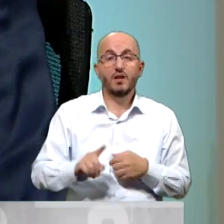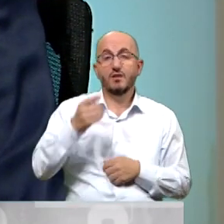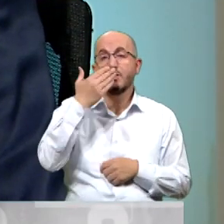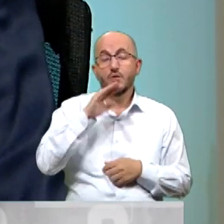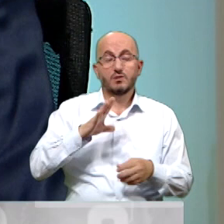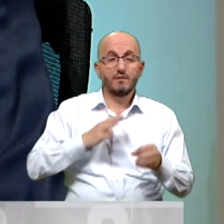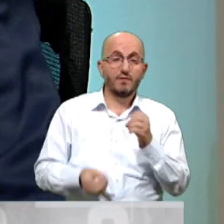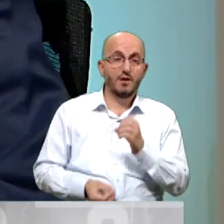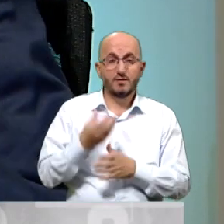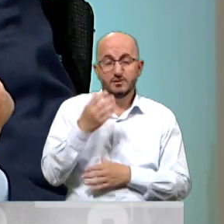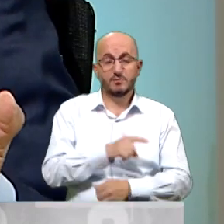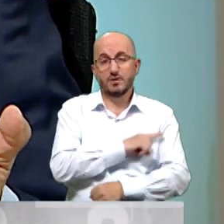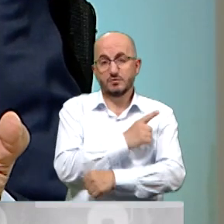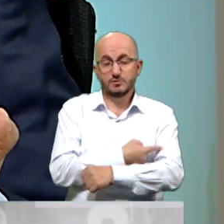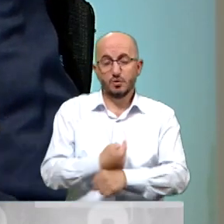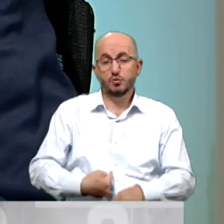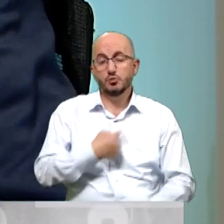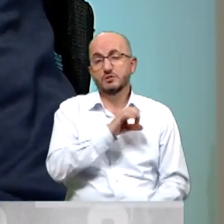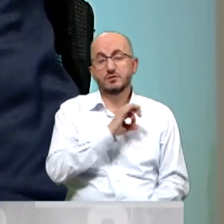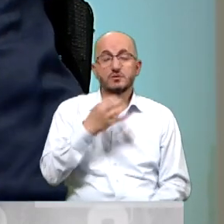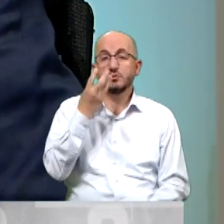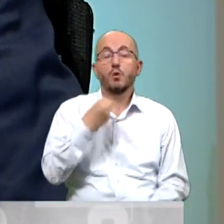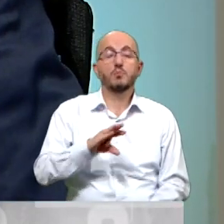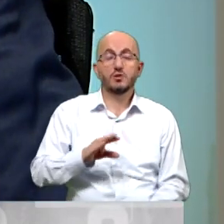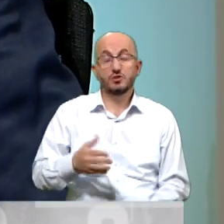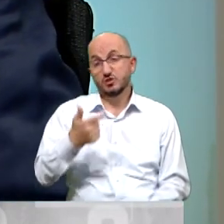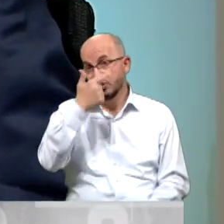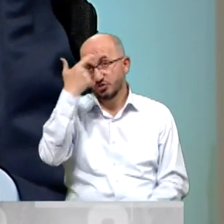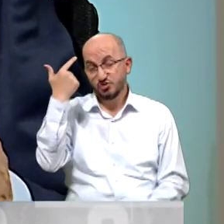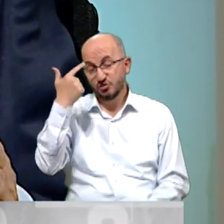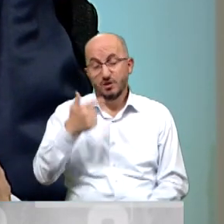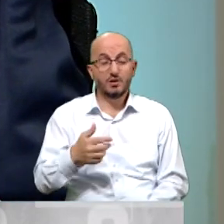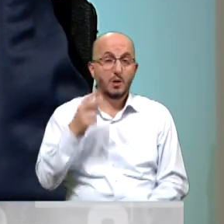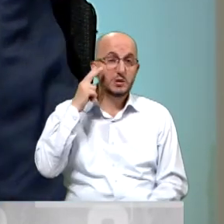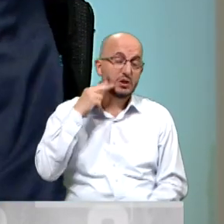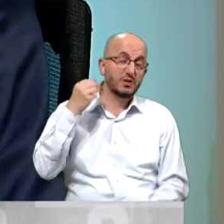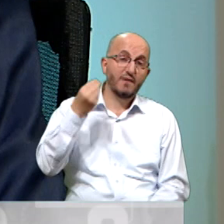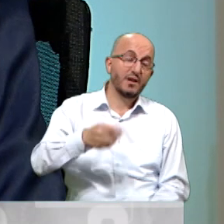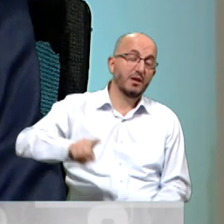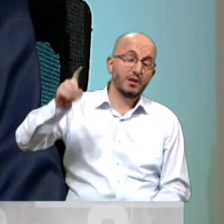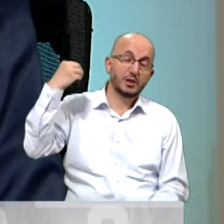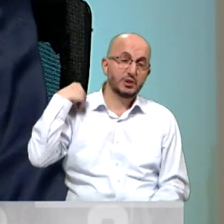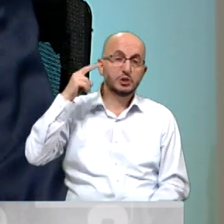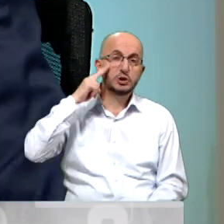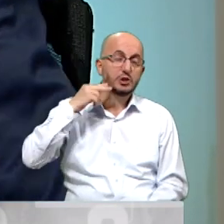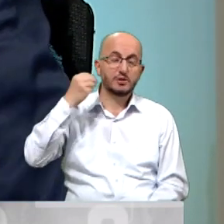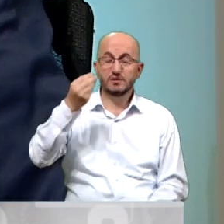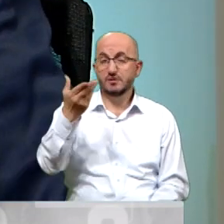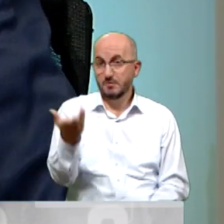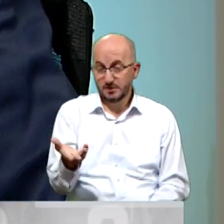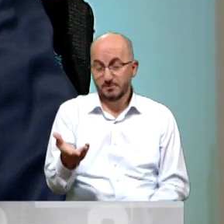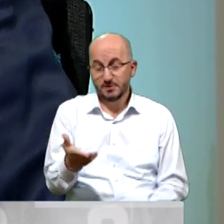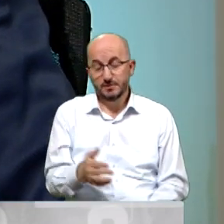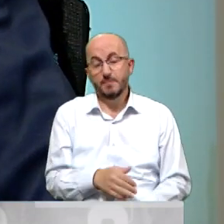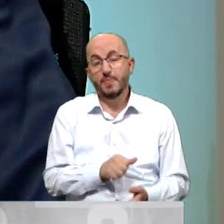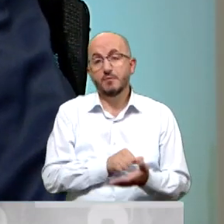etmeye kadir, muktedir. Ümitsiz olmayacak. İnşallah o serveti veren Allah yeni bir servetler de ikram edebilir.